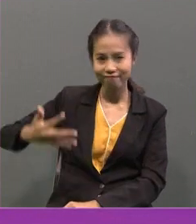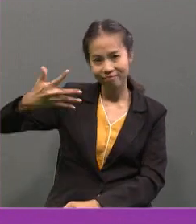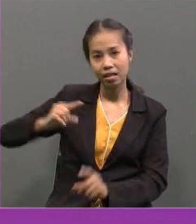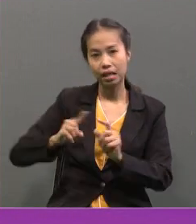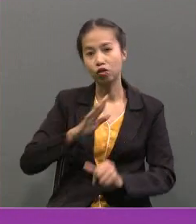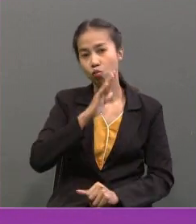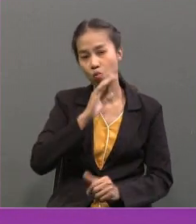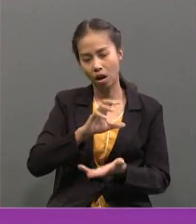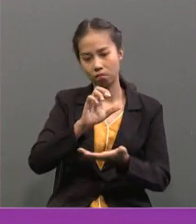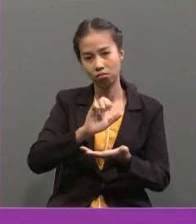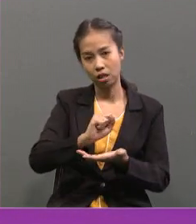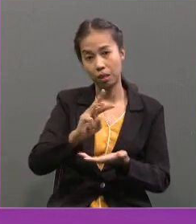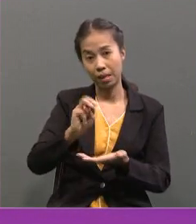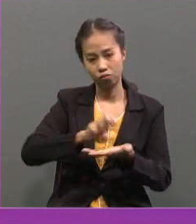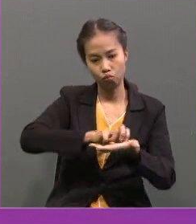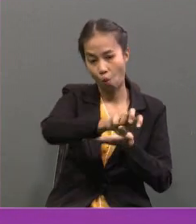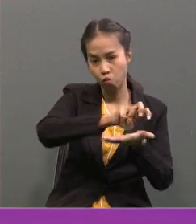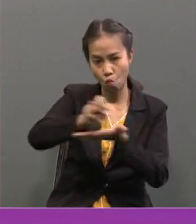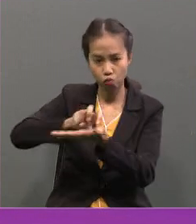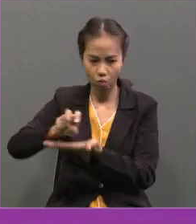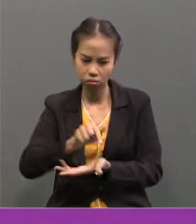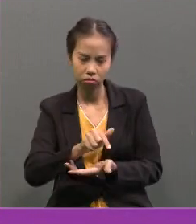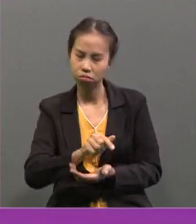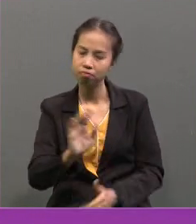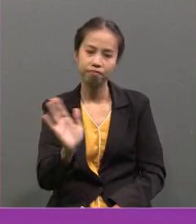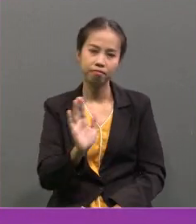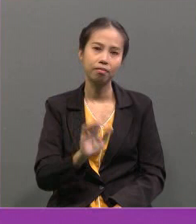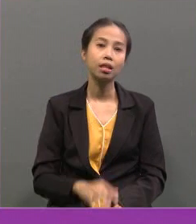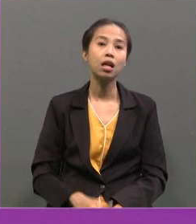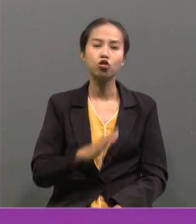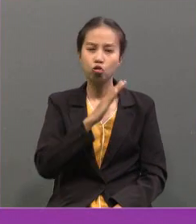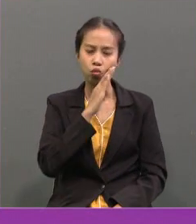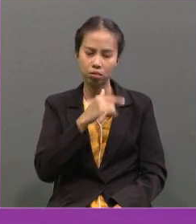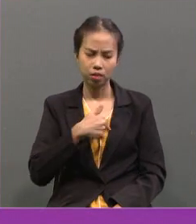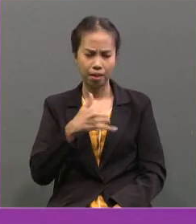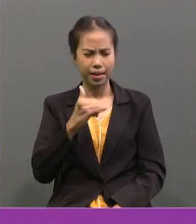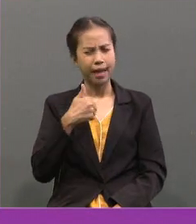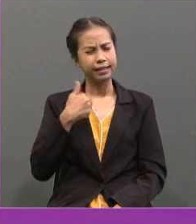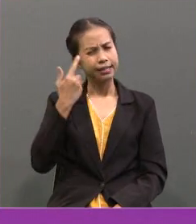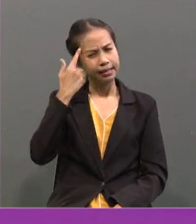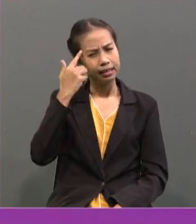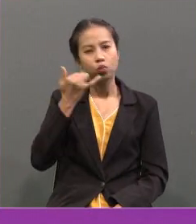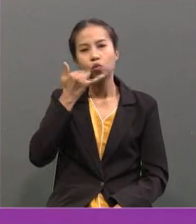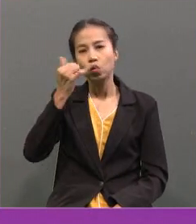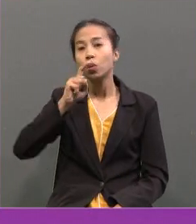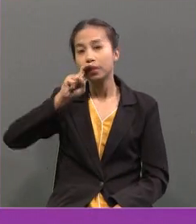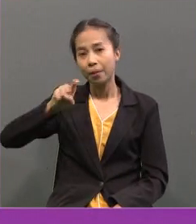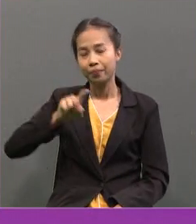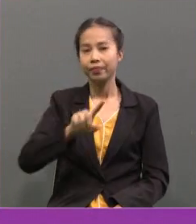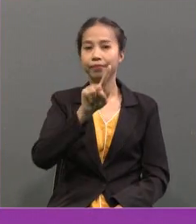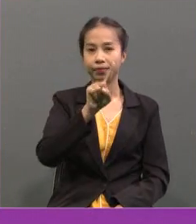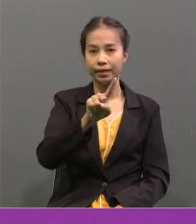เลี่ยงได้ควรหลีกเลี่ยงใช่ค่ะก็ถ้าเกิดว่าไม่มั่นใจก็สามารถที่จะโทรศัพท์เข้าไปสอบถามกันได้ที่ทางสายด่วนนะคะ